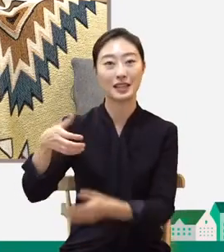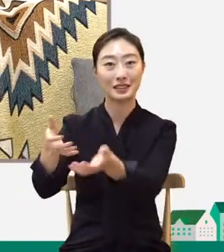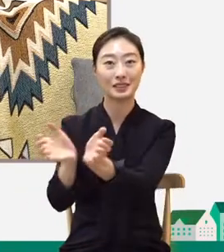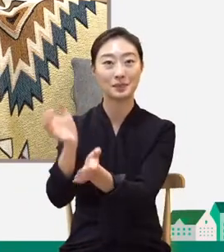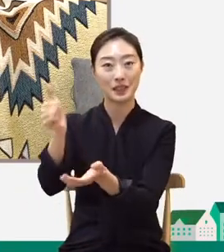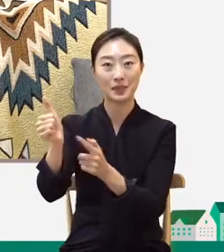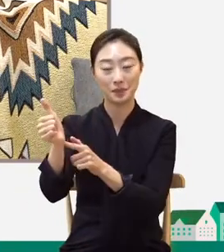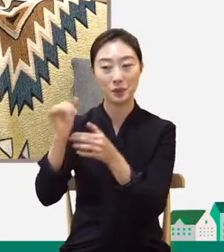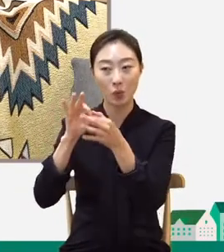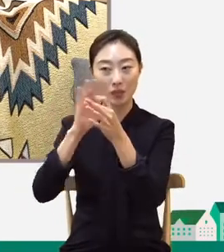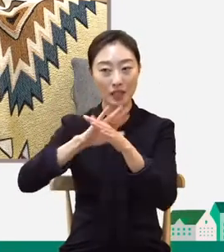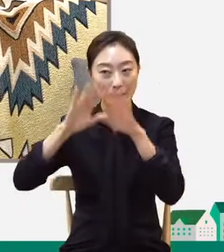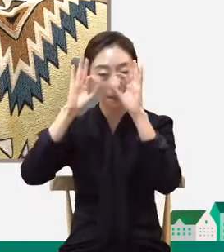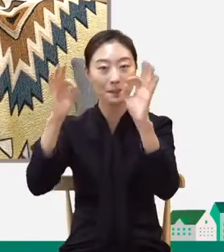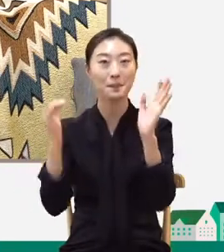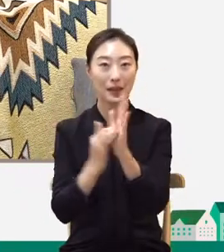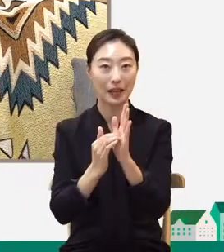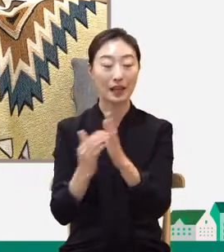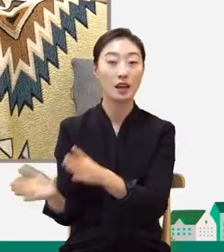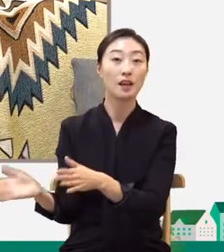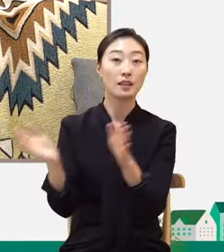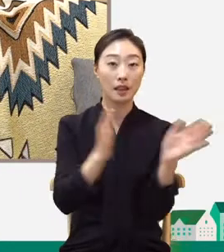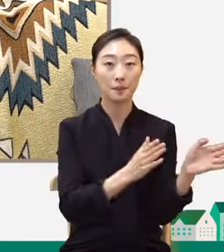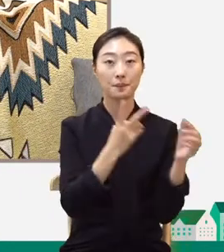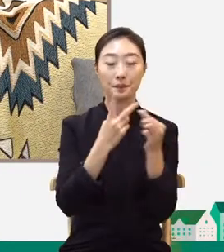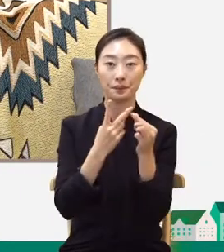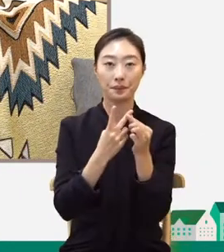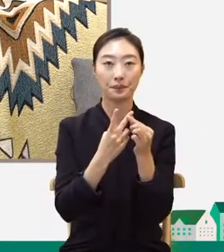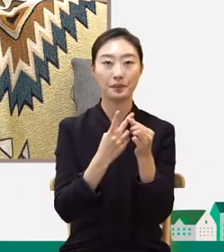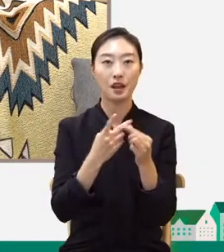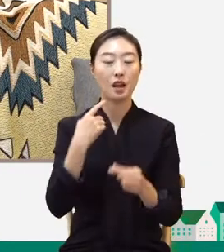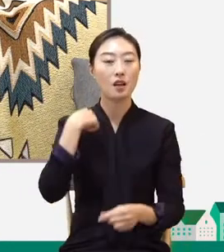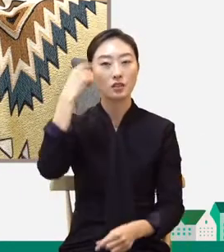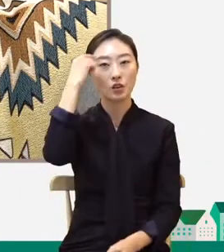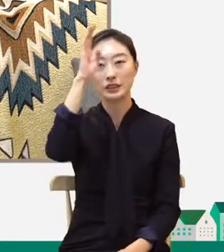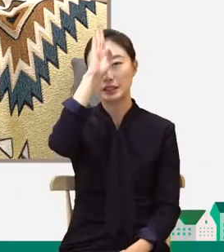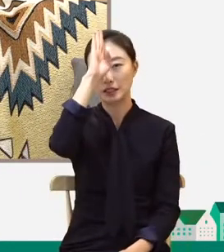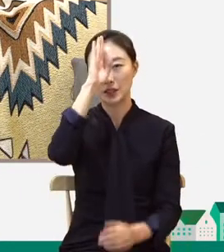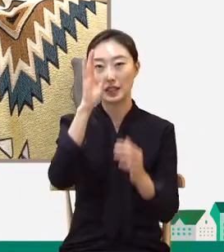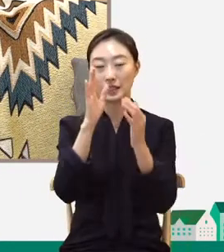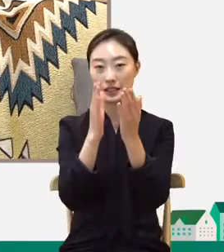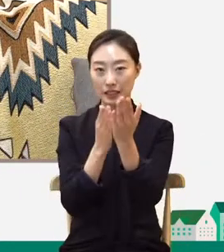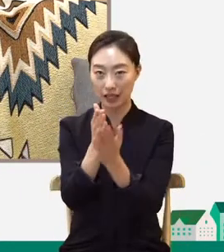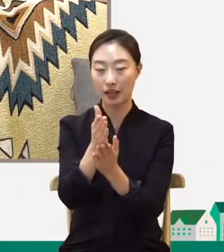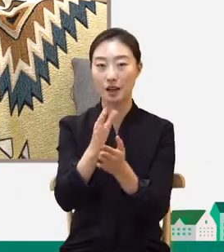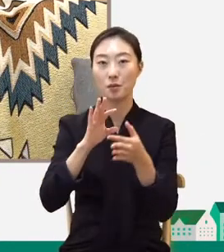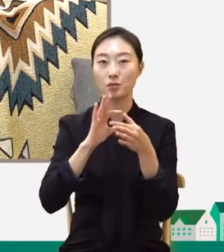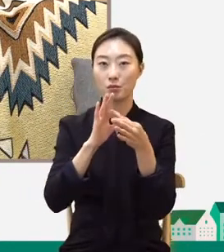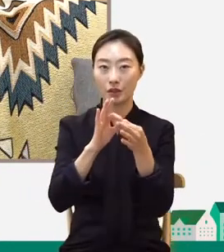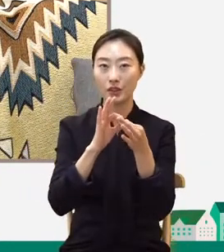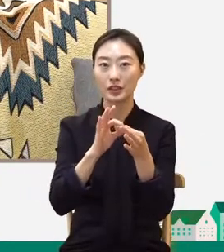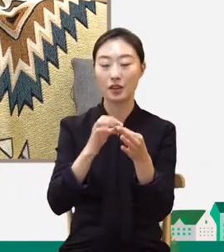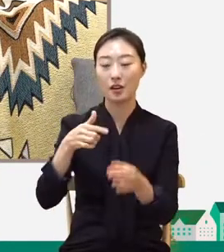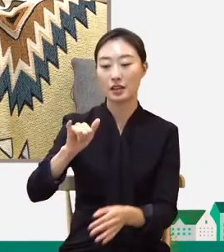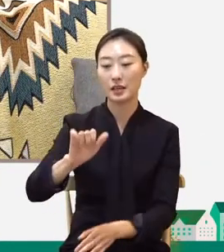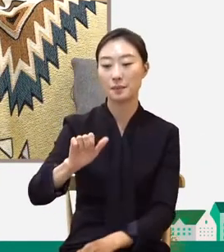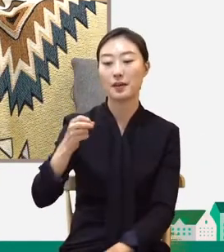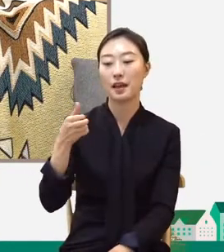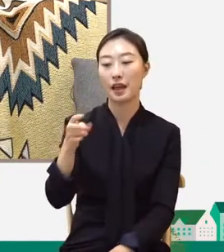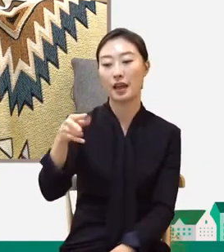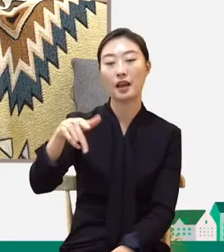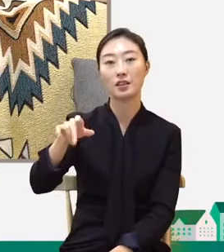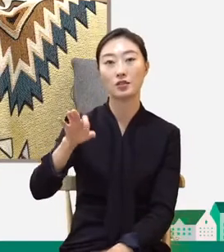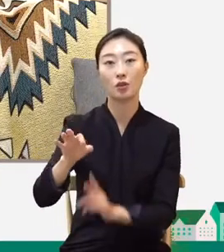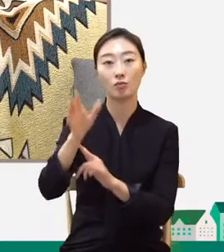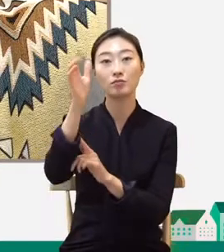같습니다. 그러면 이 다음으로는 이제 우리 정신질환자 영역에서 김혜정 부장님, 행복이음